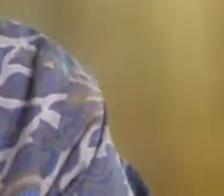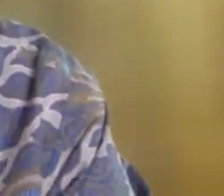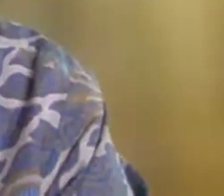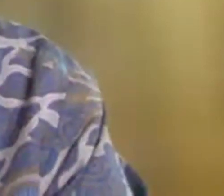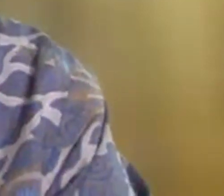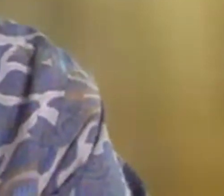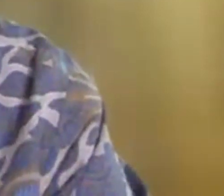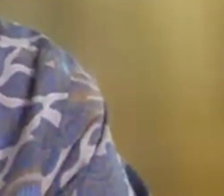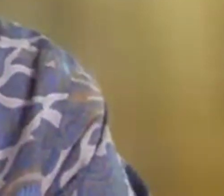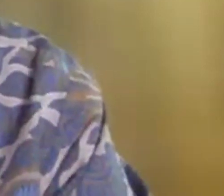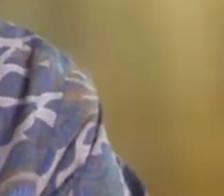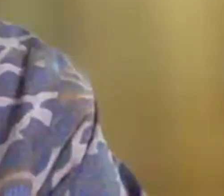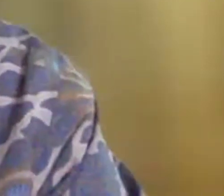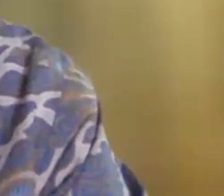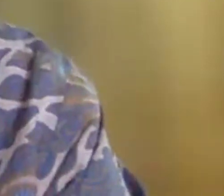见面。